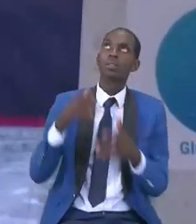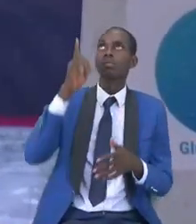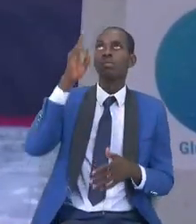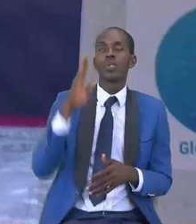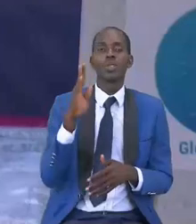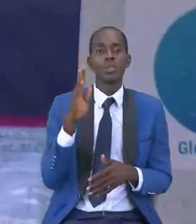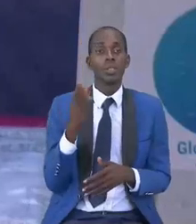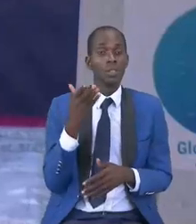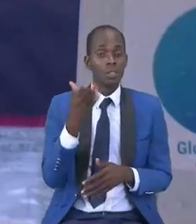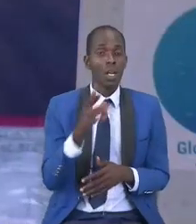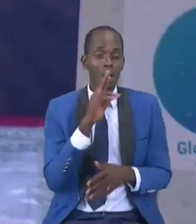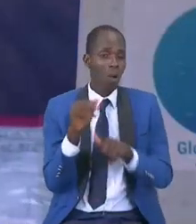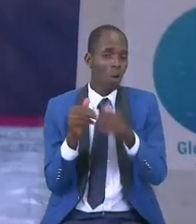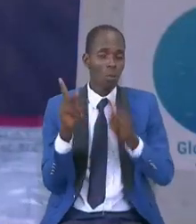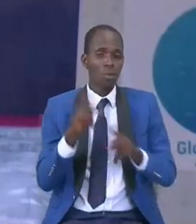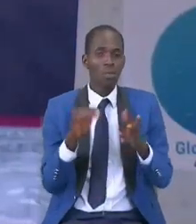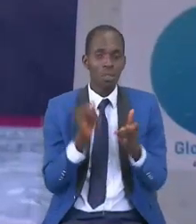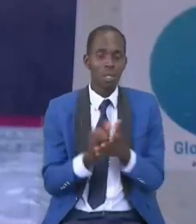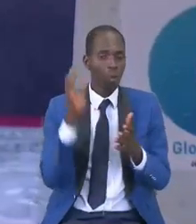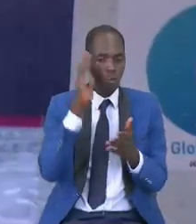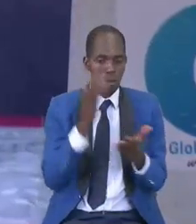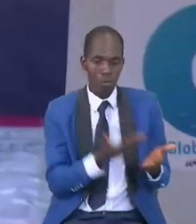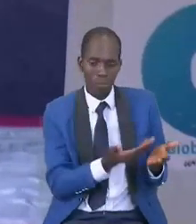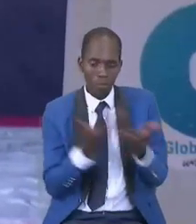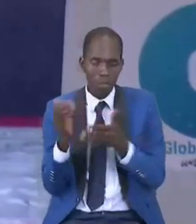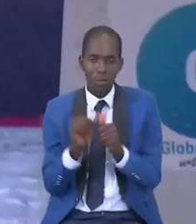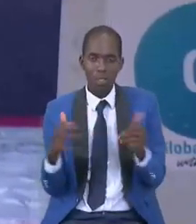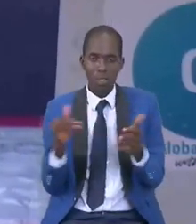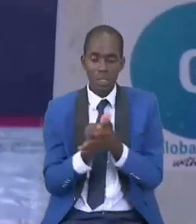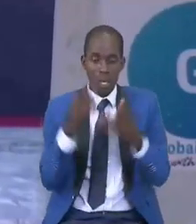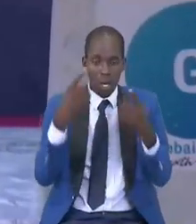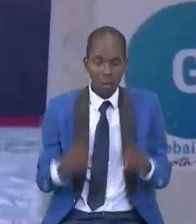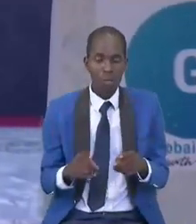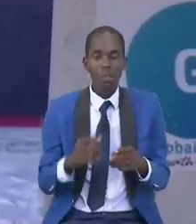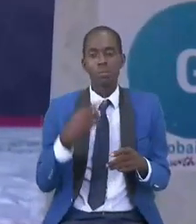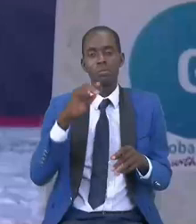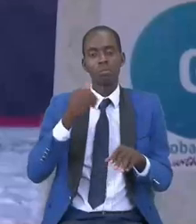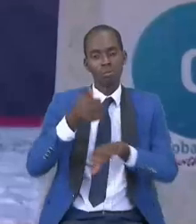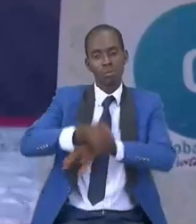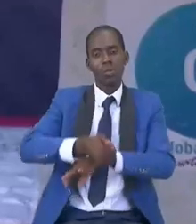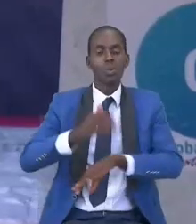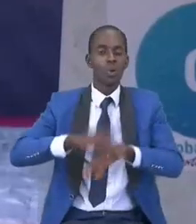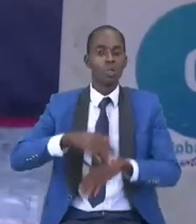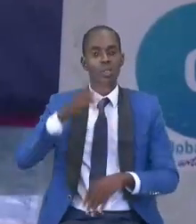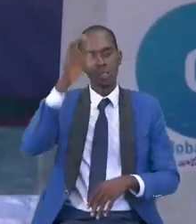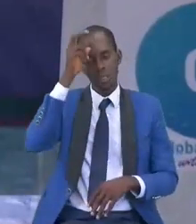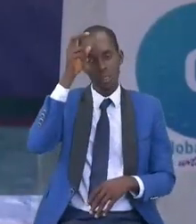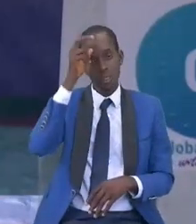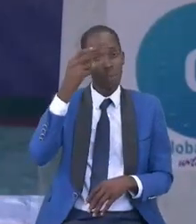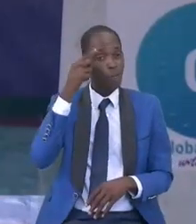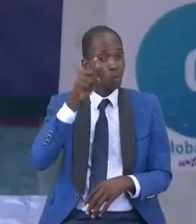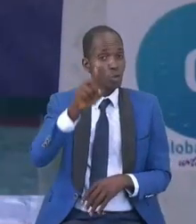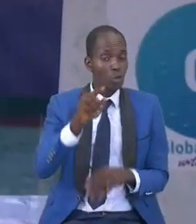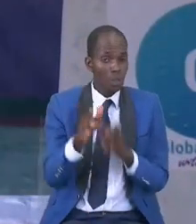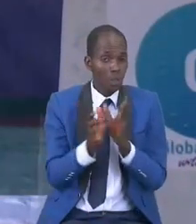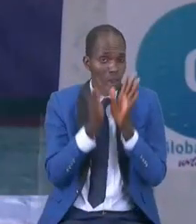Dieu. Il y a d'autres aussi qui attribuent tout ce qui se passe à Satan. Maintenant, pour l'enfant